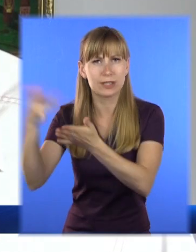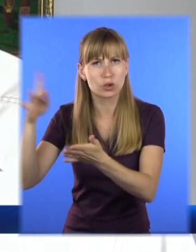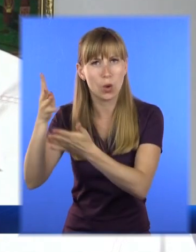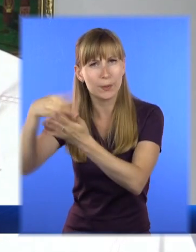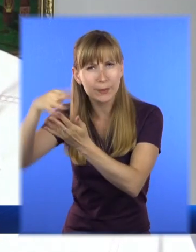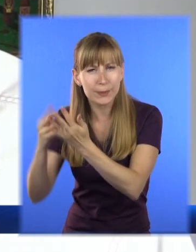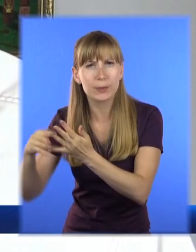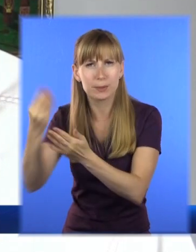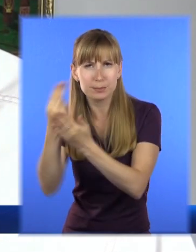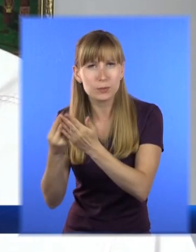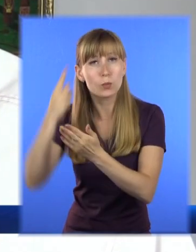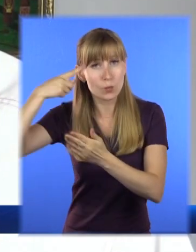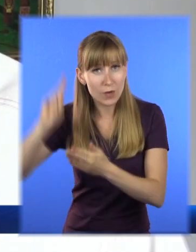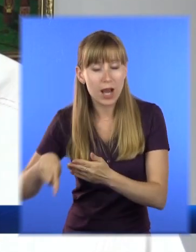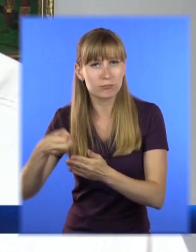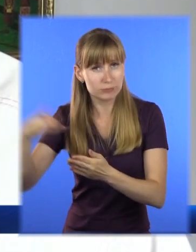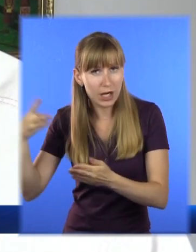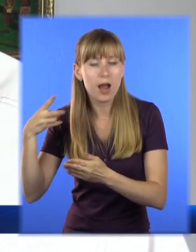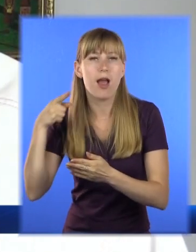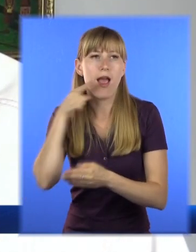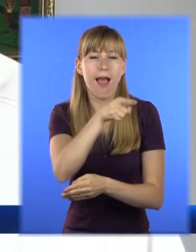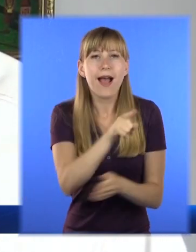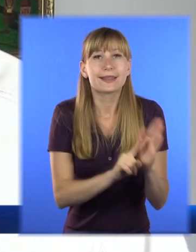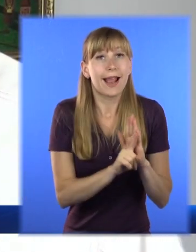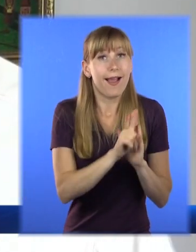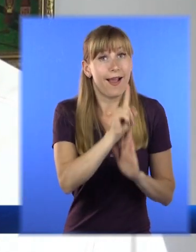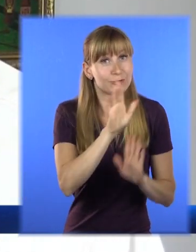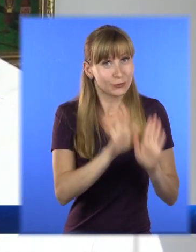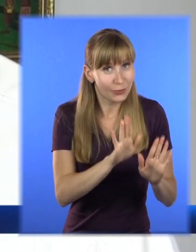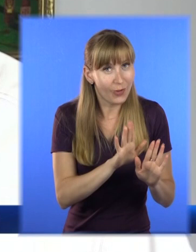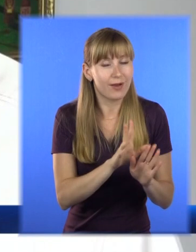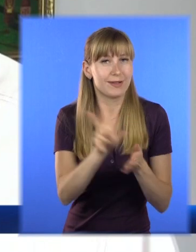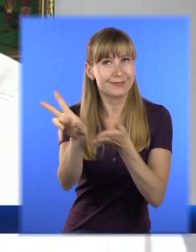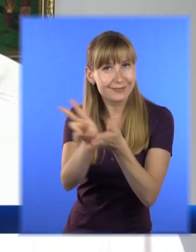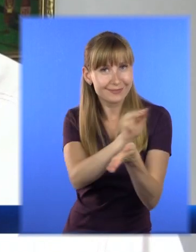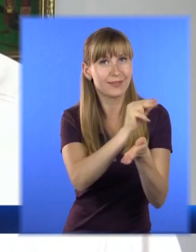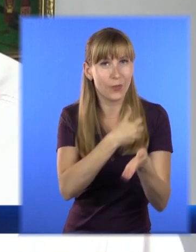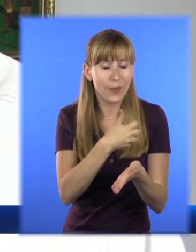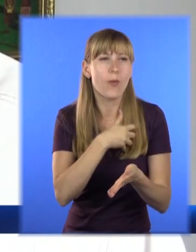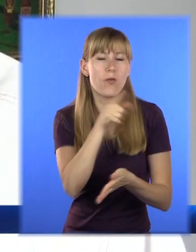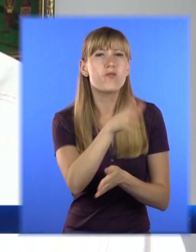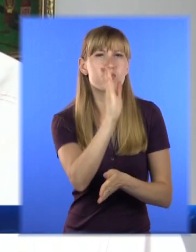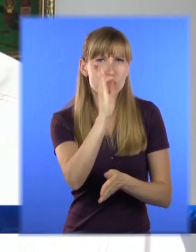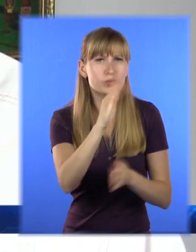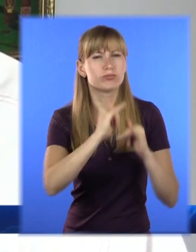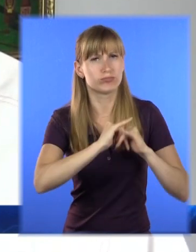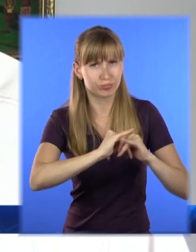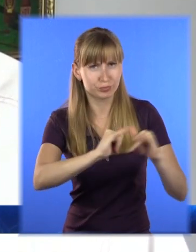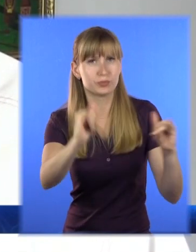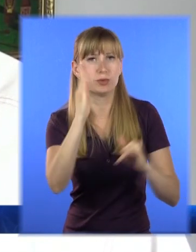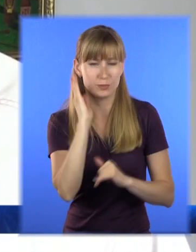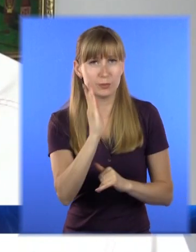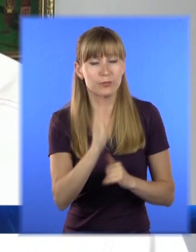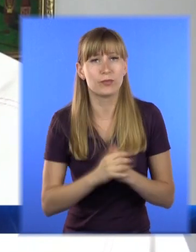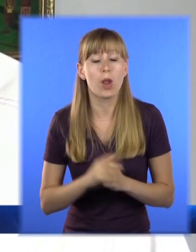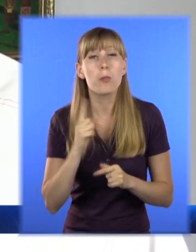стекле, по резьбе на стекле. Ему, конечно, далеко еще до мастерства такого уровня, как Пилка, но я думаю,